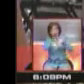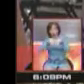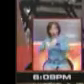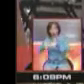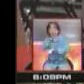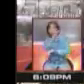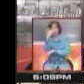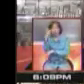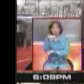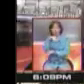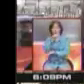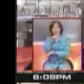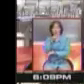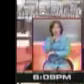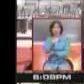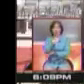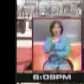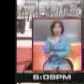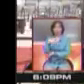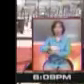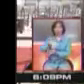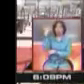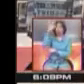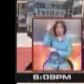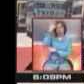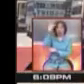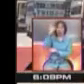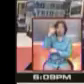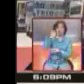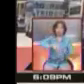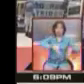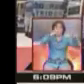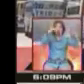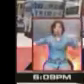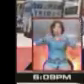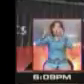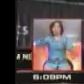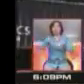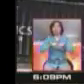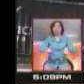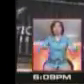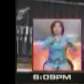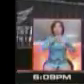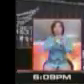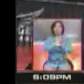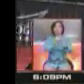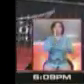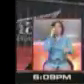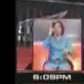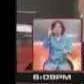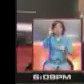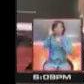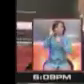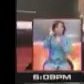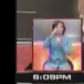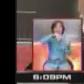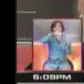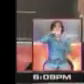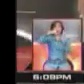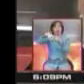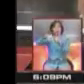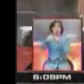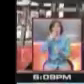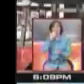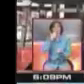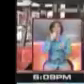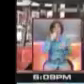Center Island. Malalaking paso naman na may Hawaiian palm tree ang ikinalat sa mga bangketa. Ang pader ng MRT, pinintahan na makukulay na disenyong